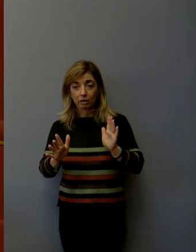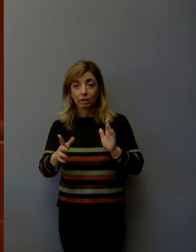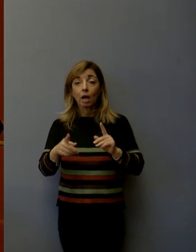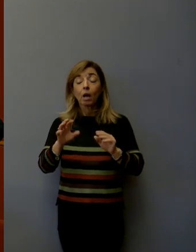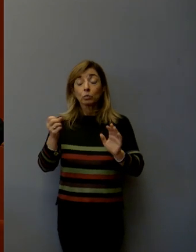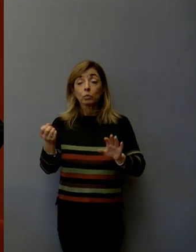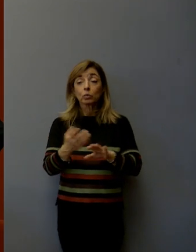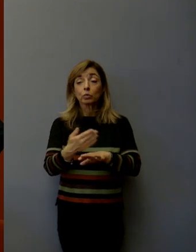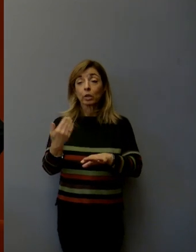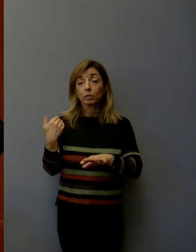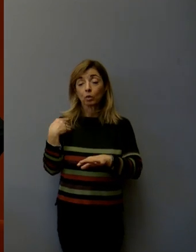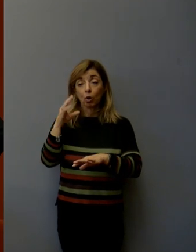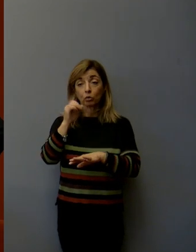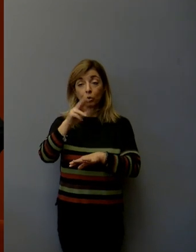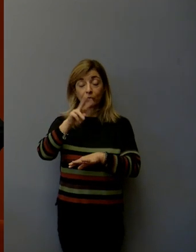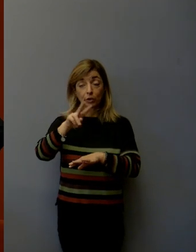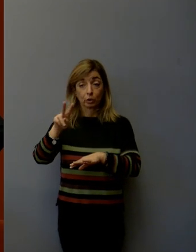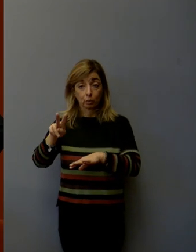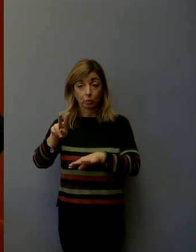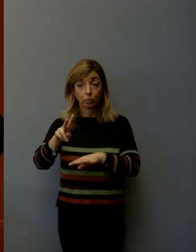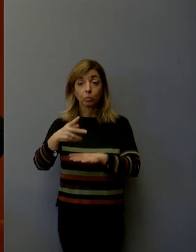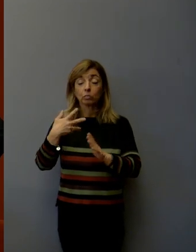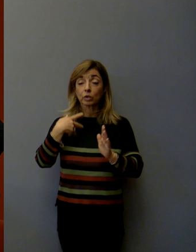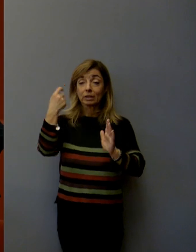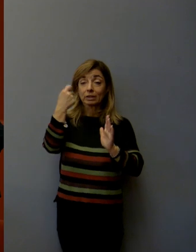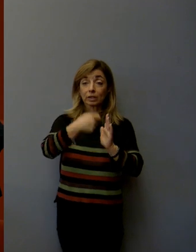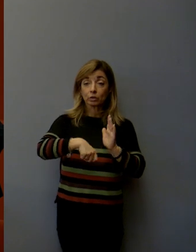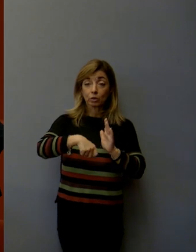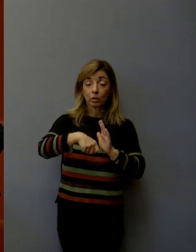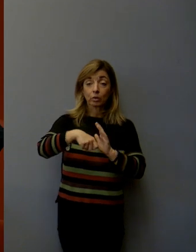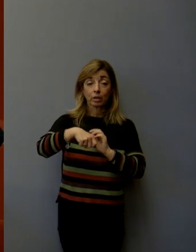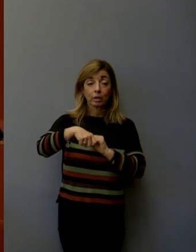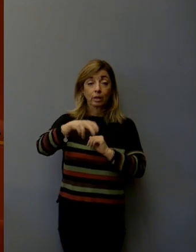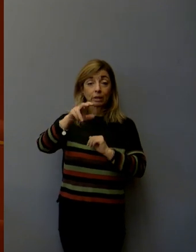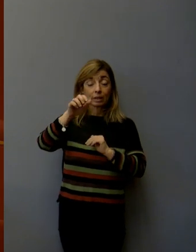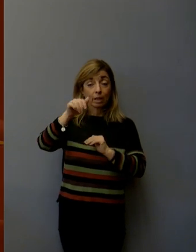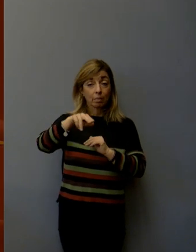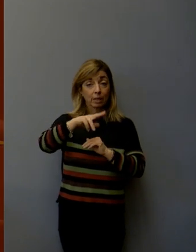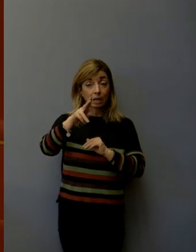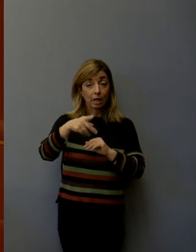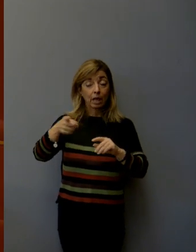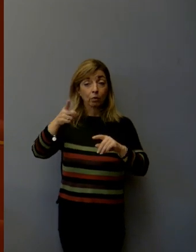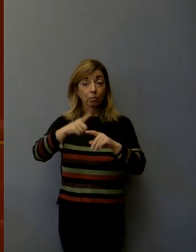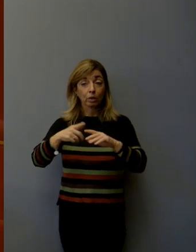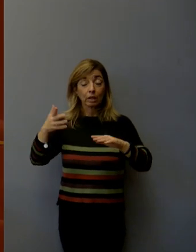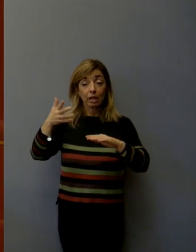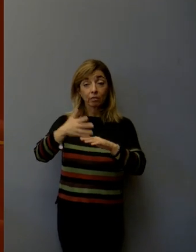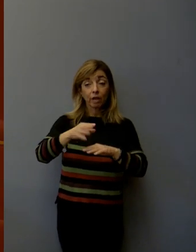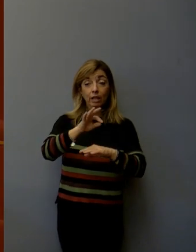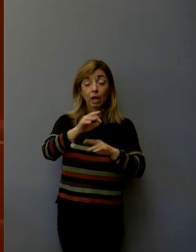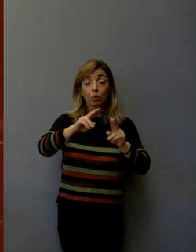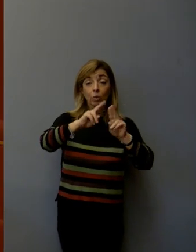comportato sanzioni per 30.000 euro e interventi su alcuni negozi o commercianti del centro storico peraltro Poi